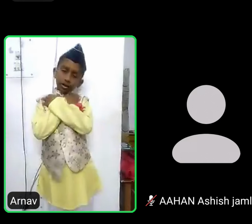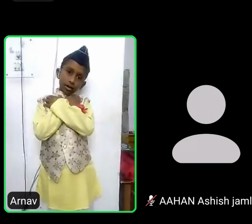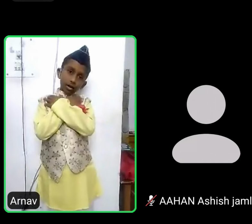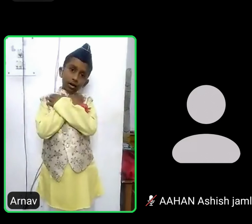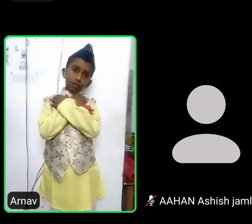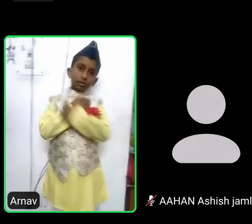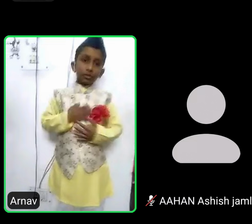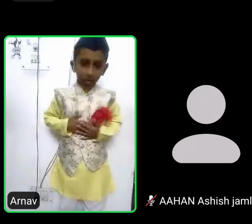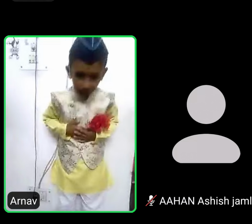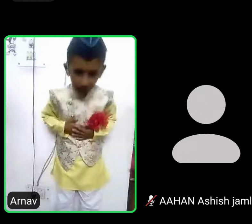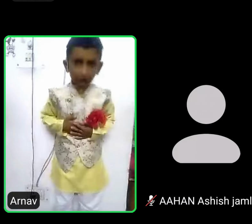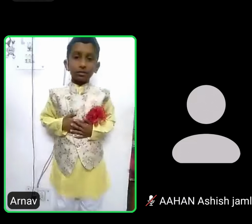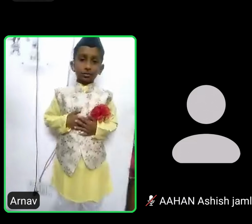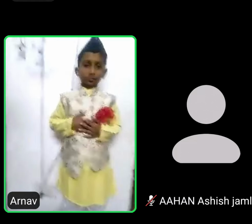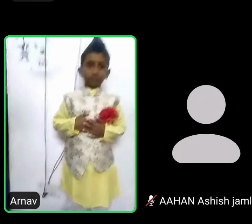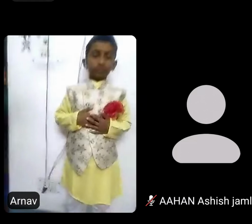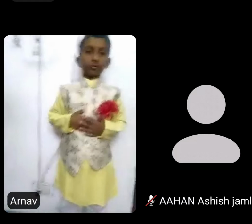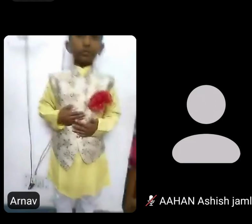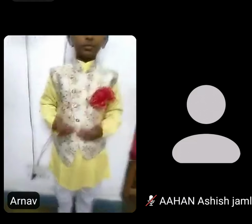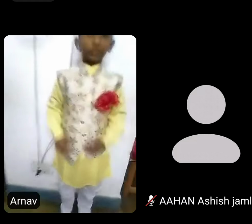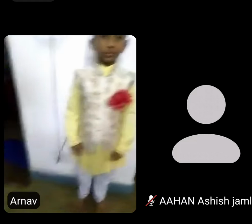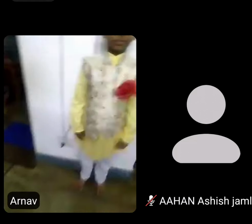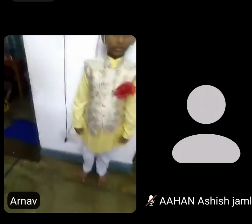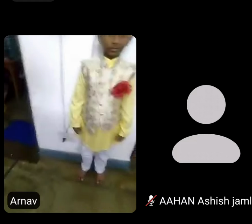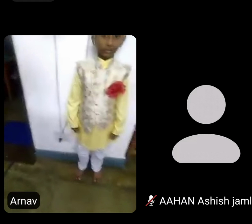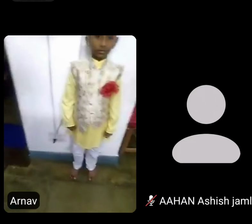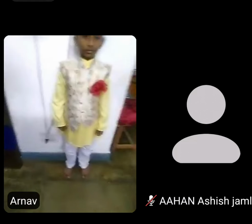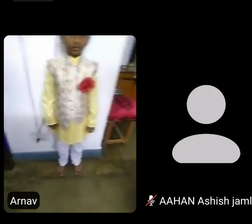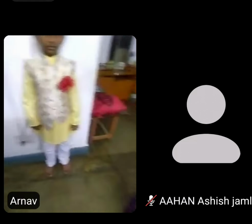रोगन लगा. धन्यवाद.